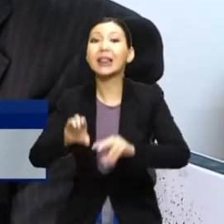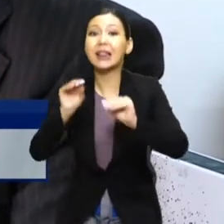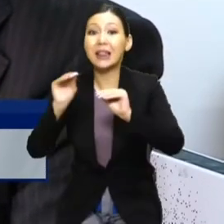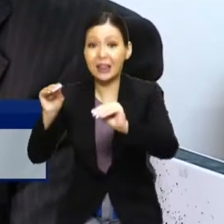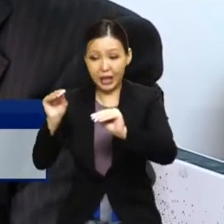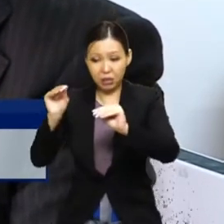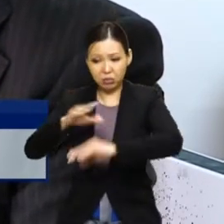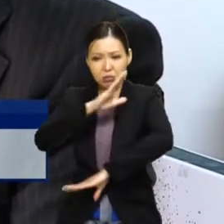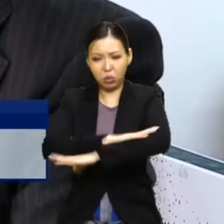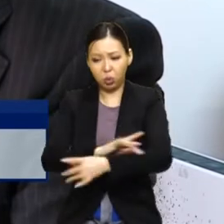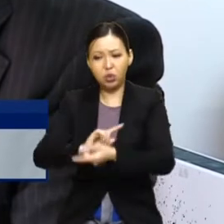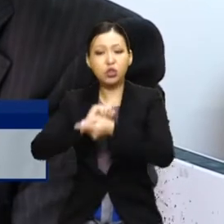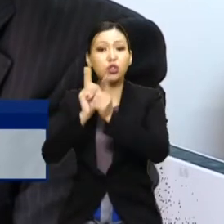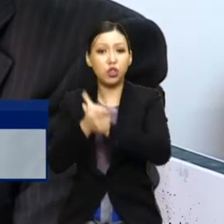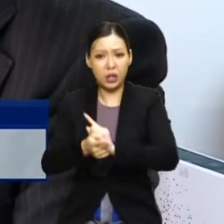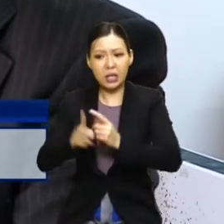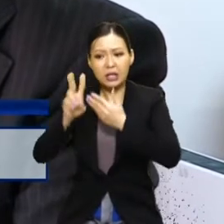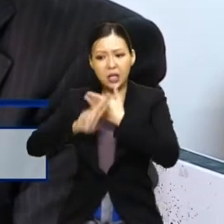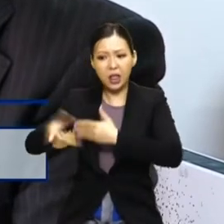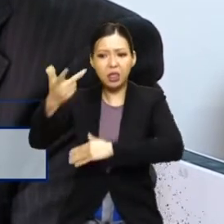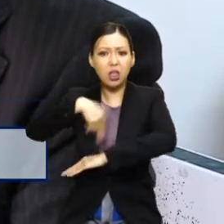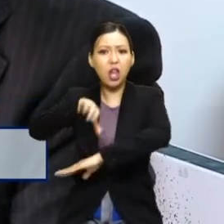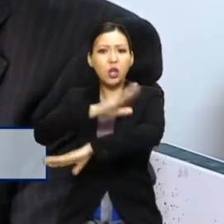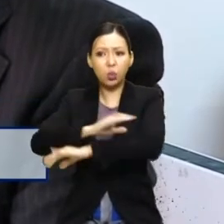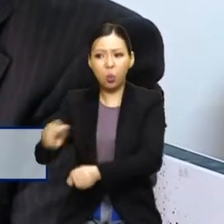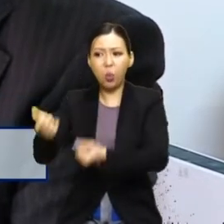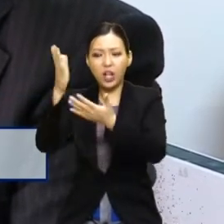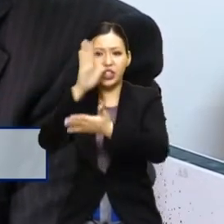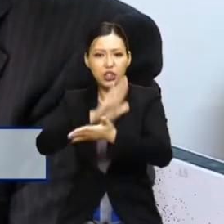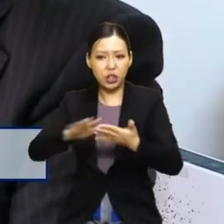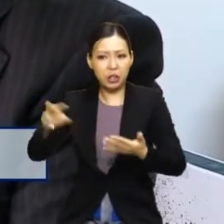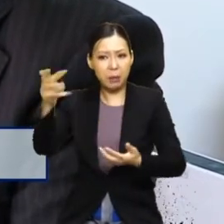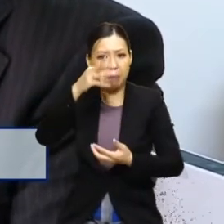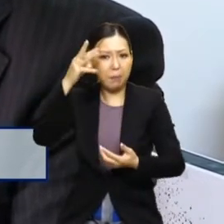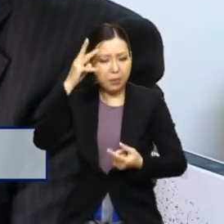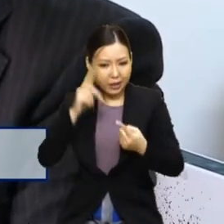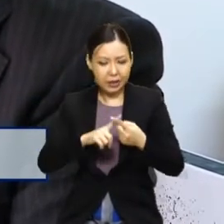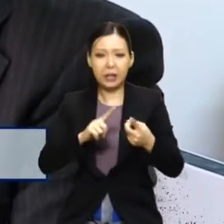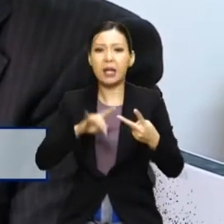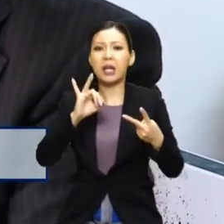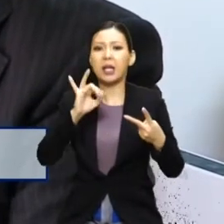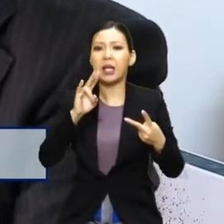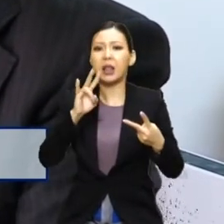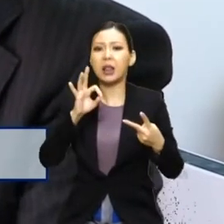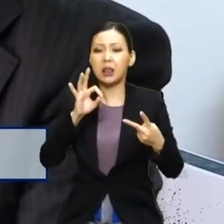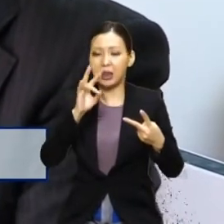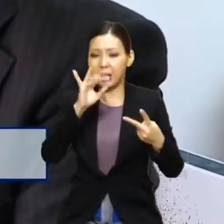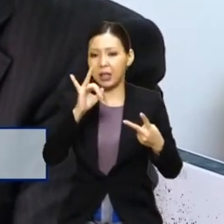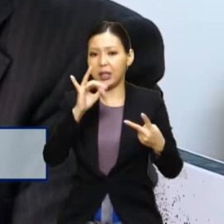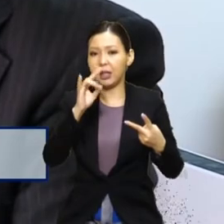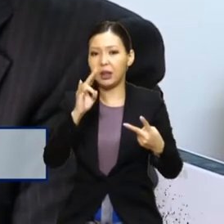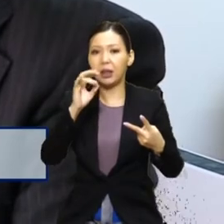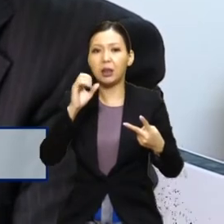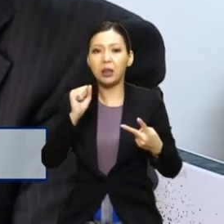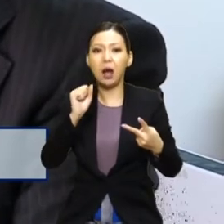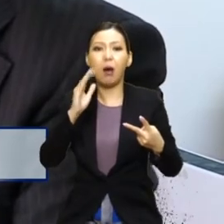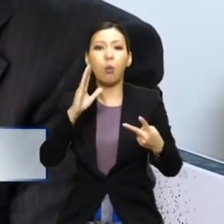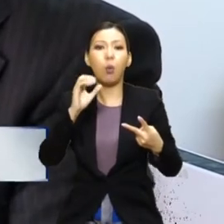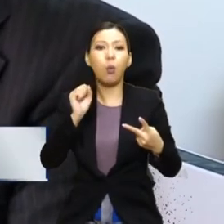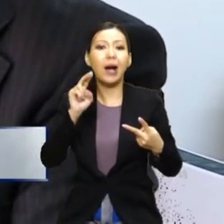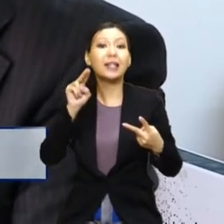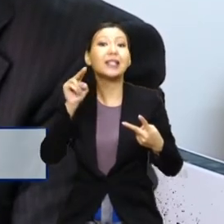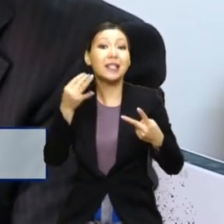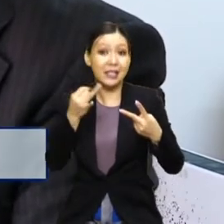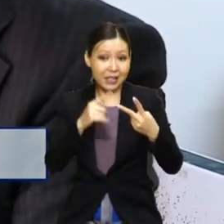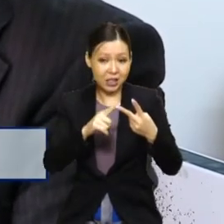ангижрах цаашдаа их сургуулиуд дээр бүтээгдэж байгаа шинэ мэдлэг инновацыг үйлдвэрлүүлчдийн нэвтрүүлэх чиг 1-р хэрэгцээ орчны